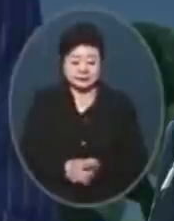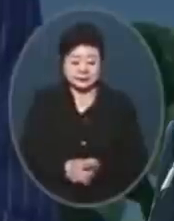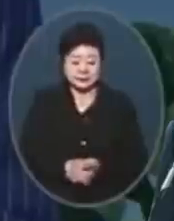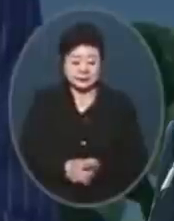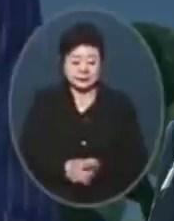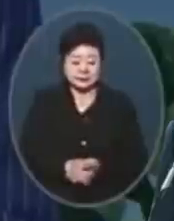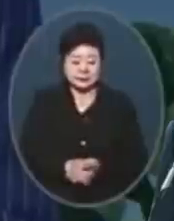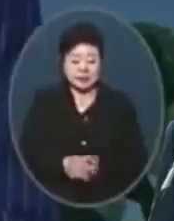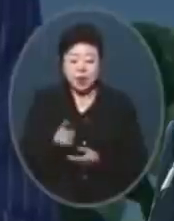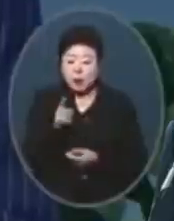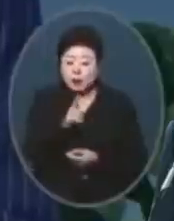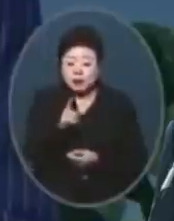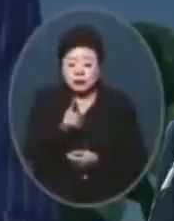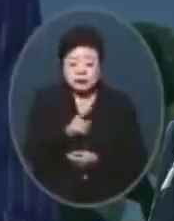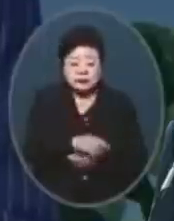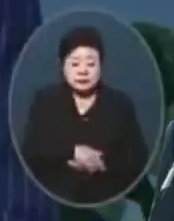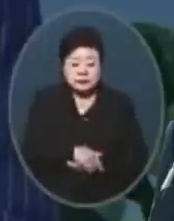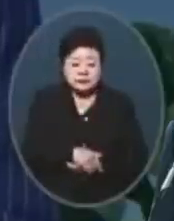무슨